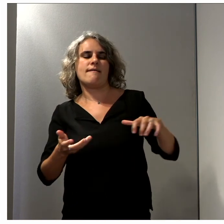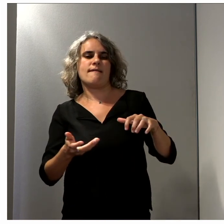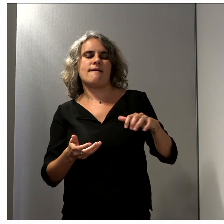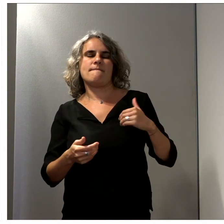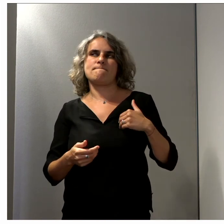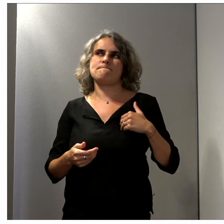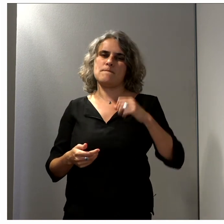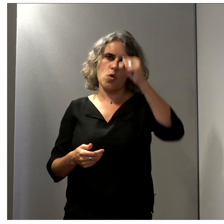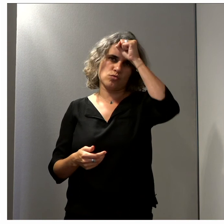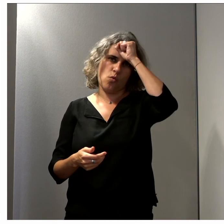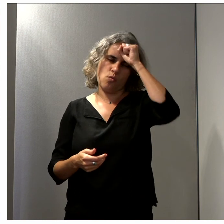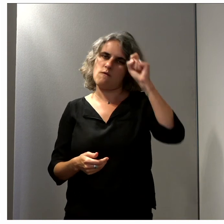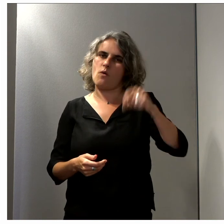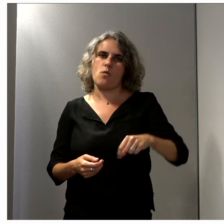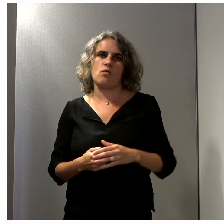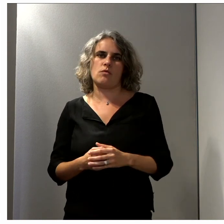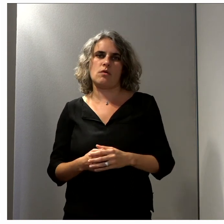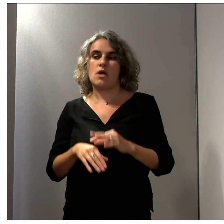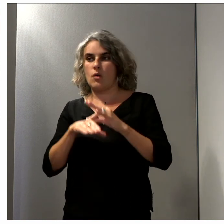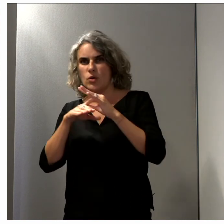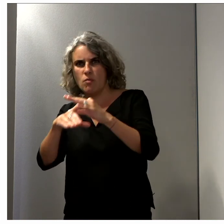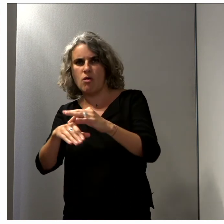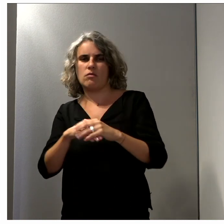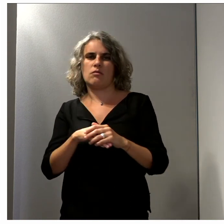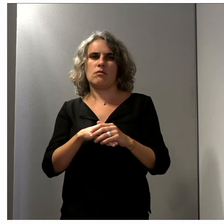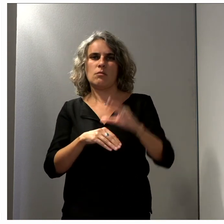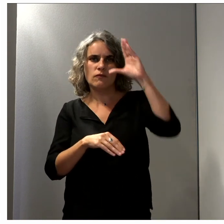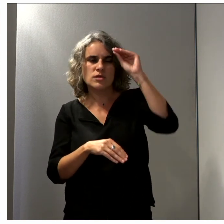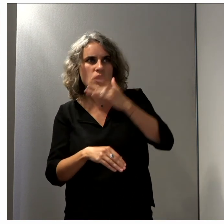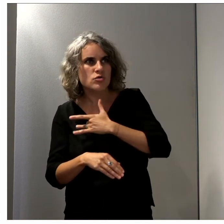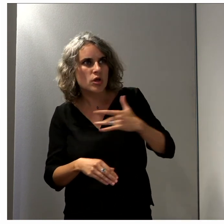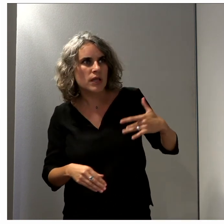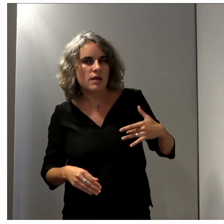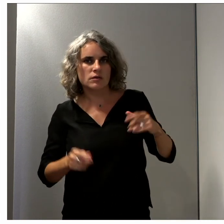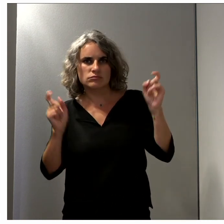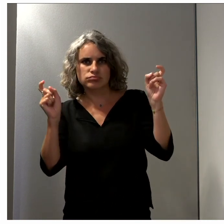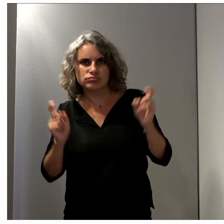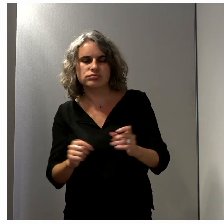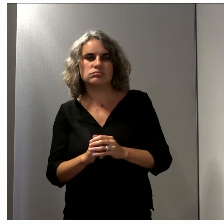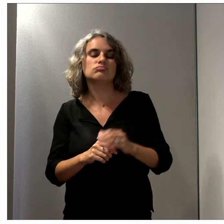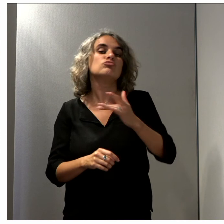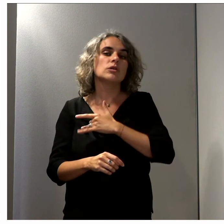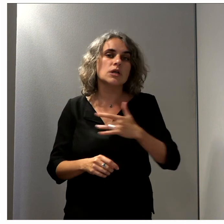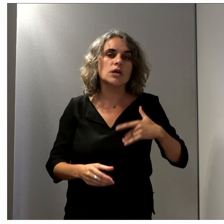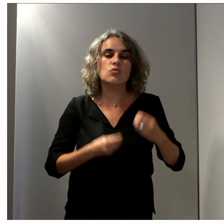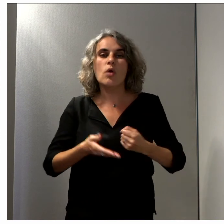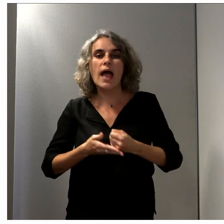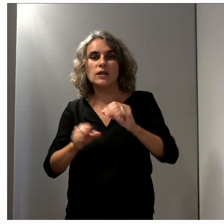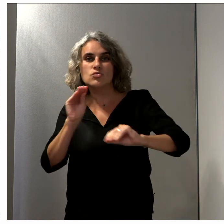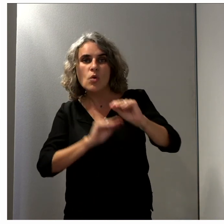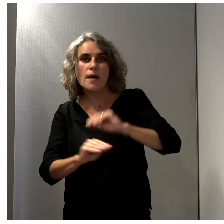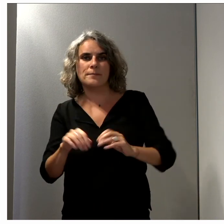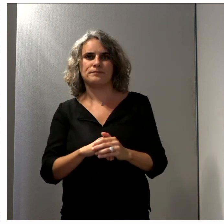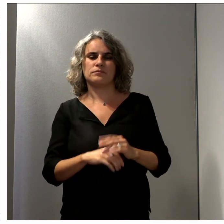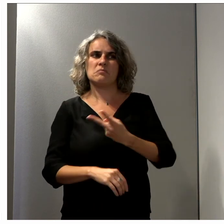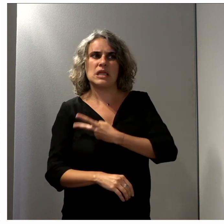c'est-à-dire l'accompagnement, la désaffection des professionnels de santé, de l'aide et du soin, médicaux,